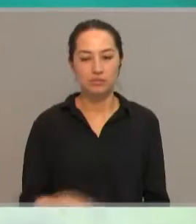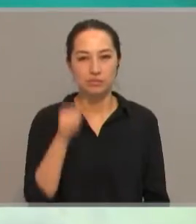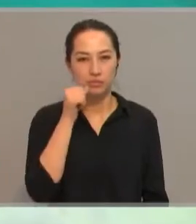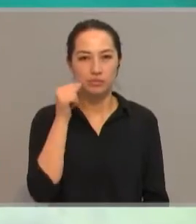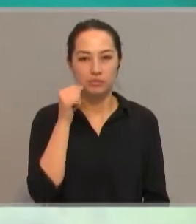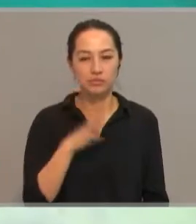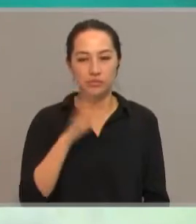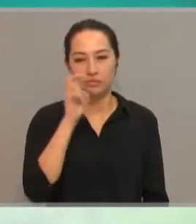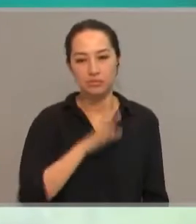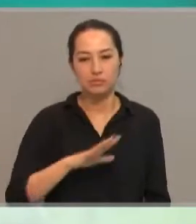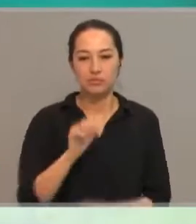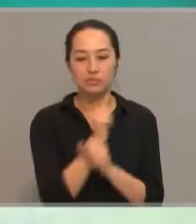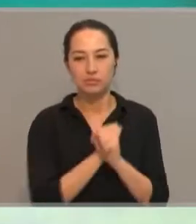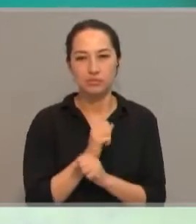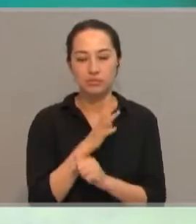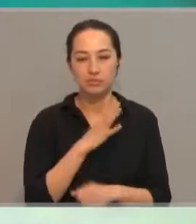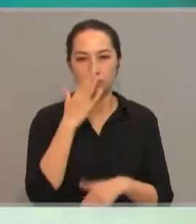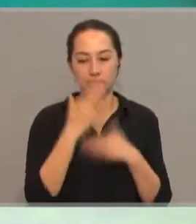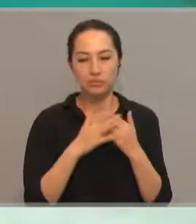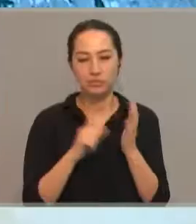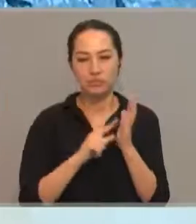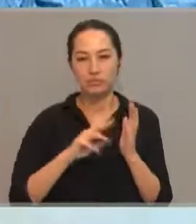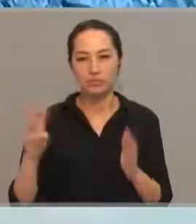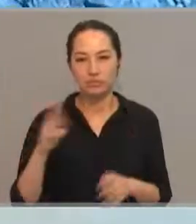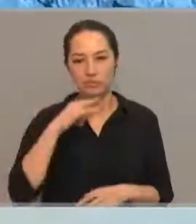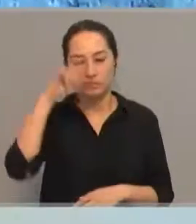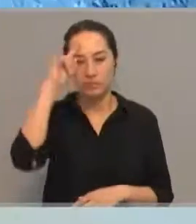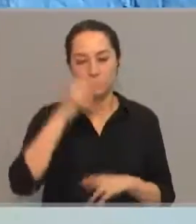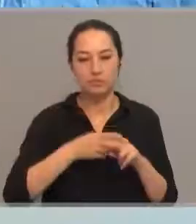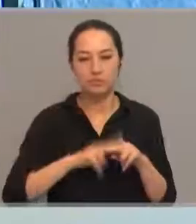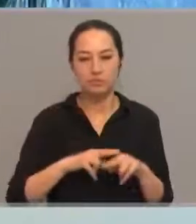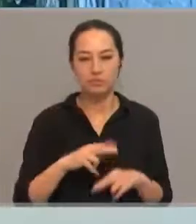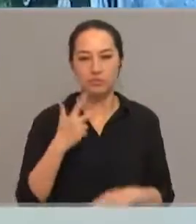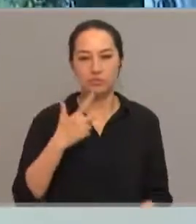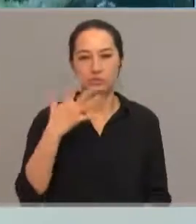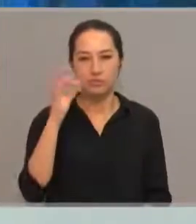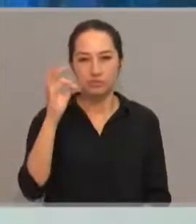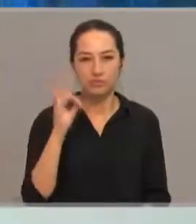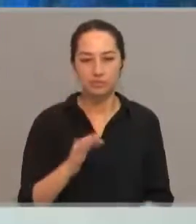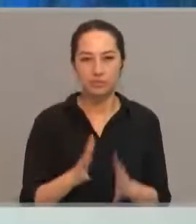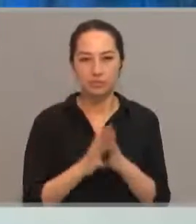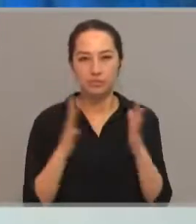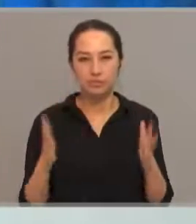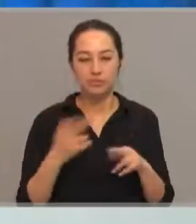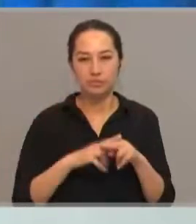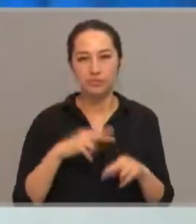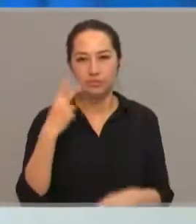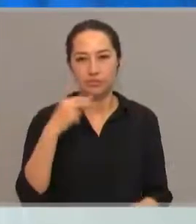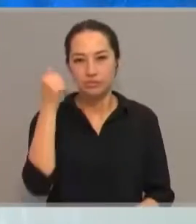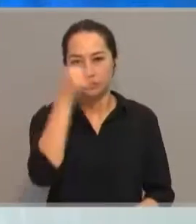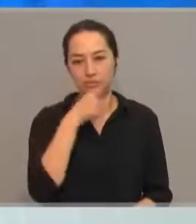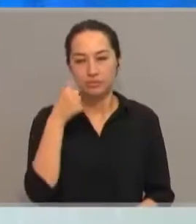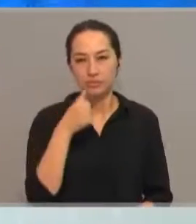В прошлом году в стране отдохнули почти 7 миллионов казахстанцев. Это на 35% больше, чем в 2020